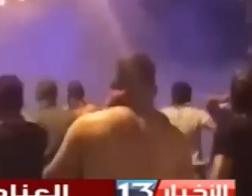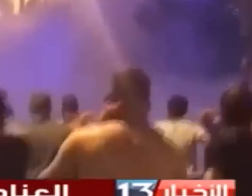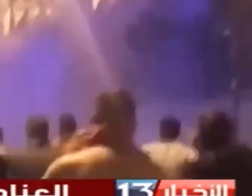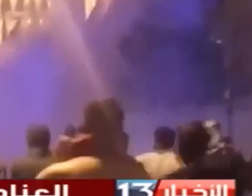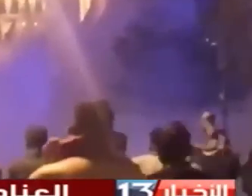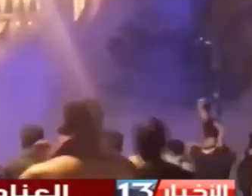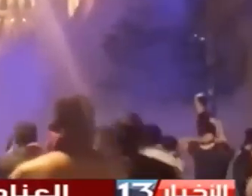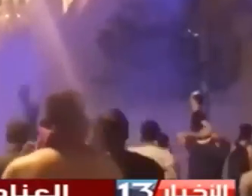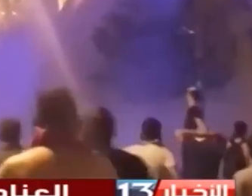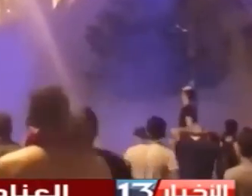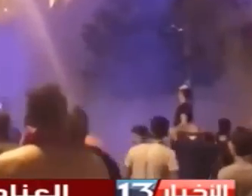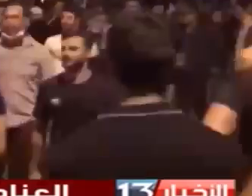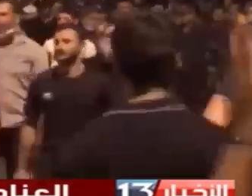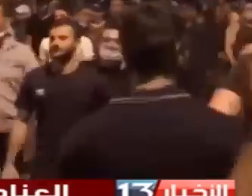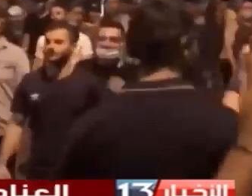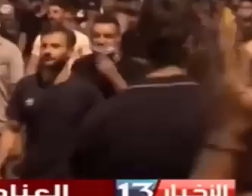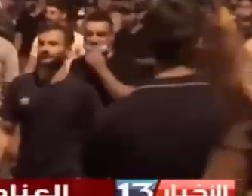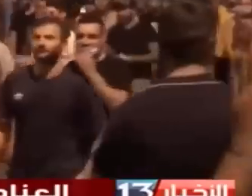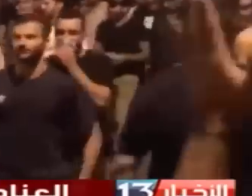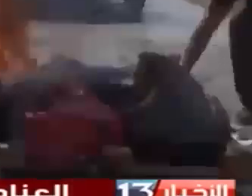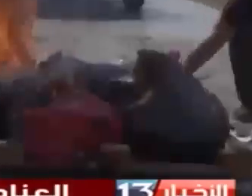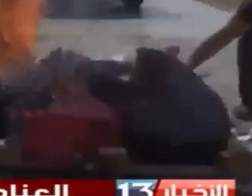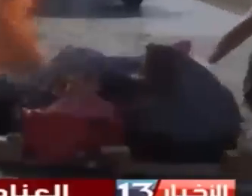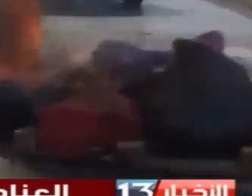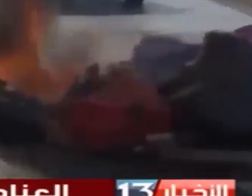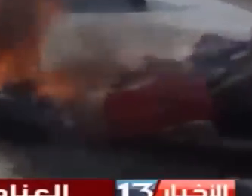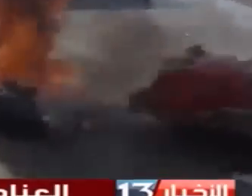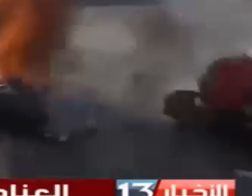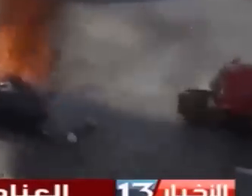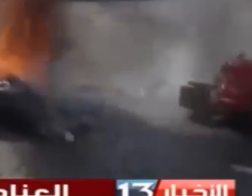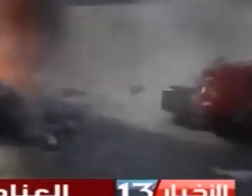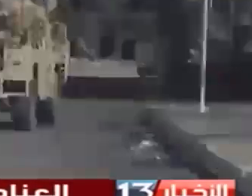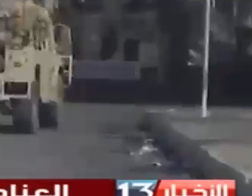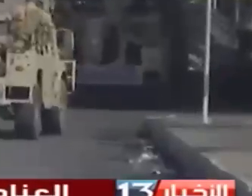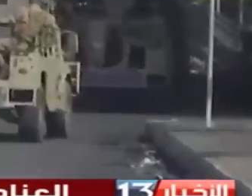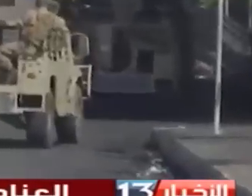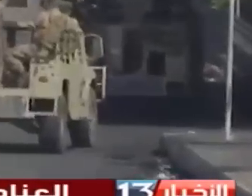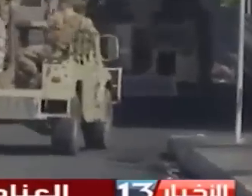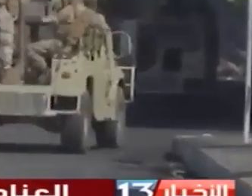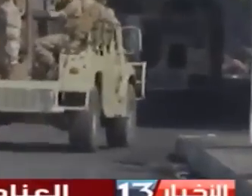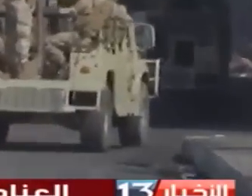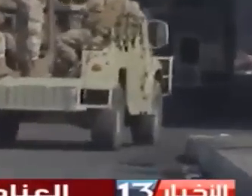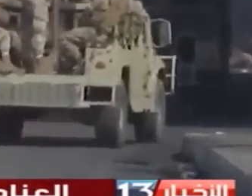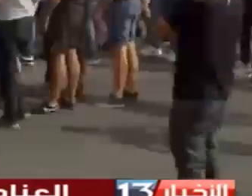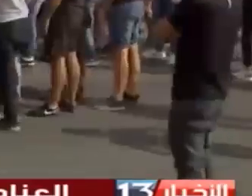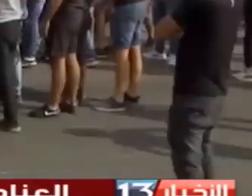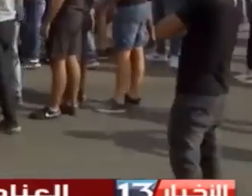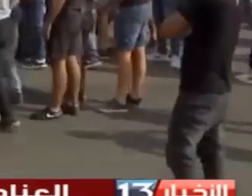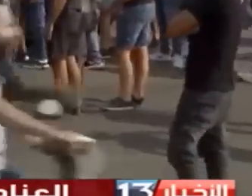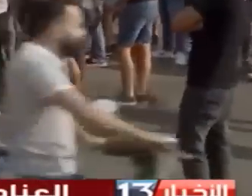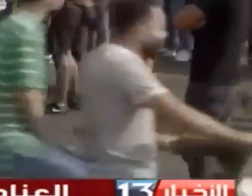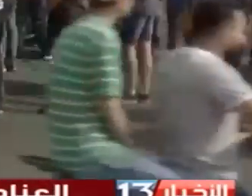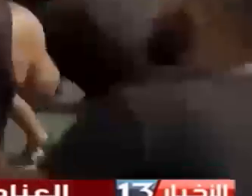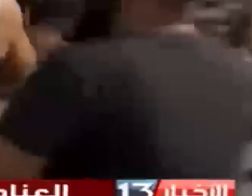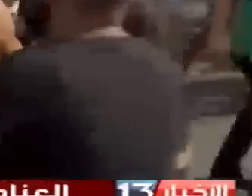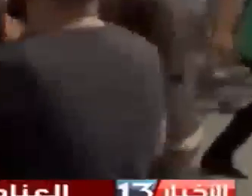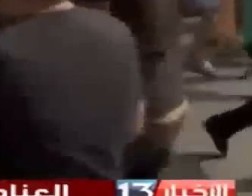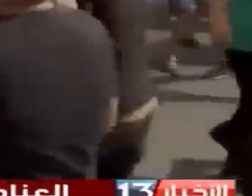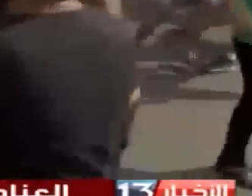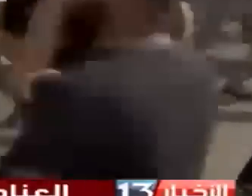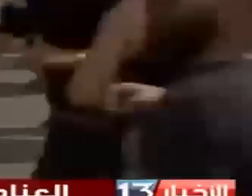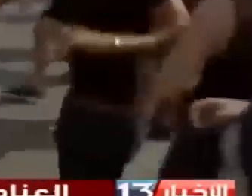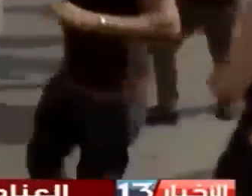لبنانيون يتوافدون على ساحة رياض الصلح القريبة من مجلس نواب الشعب لمواصلة الاحتجاج والمطالبة باستقالة